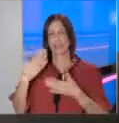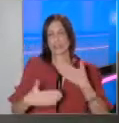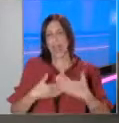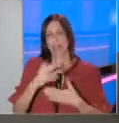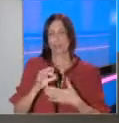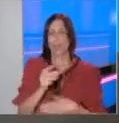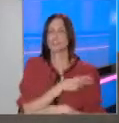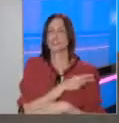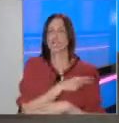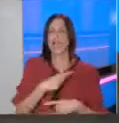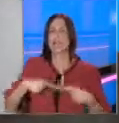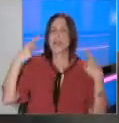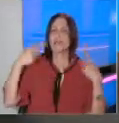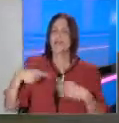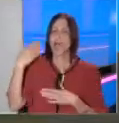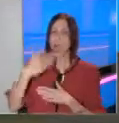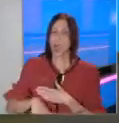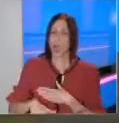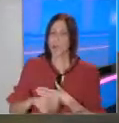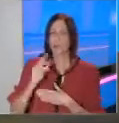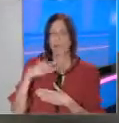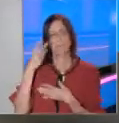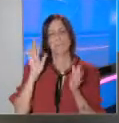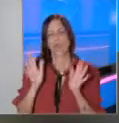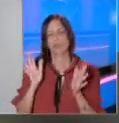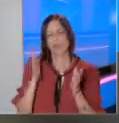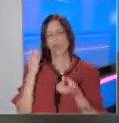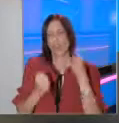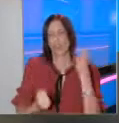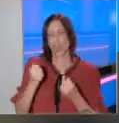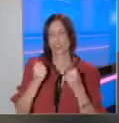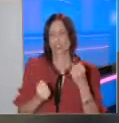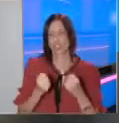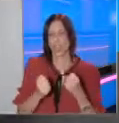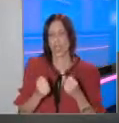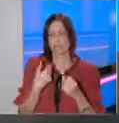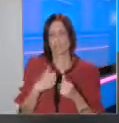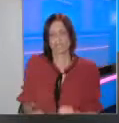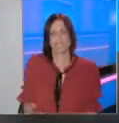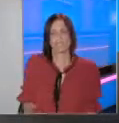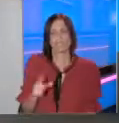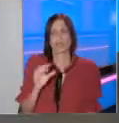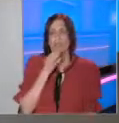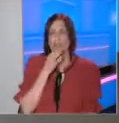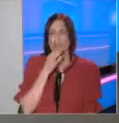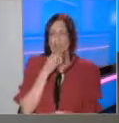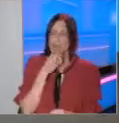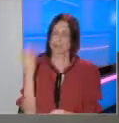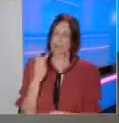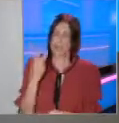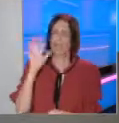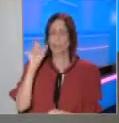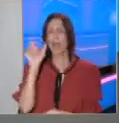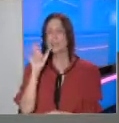בימים האחרונים, אנחנו, יהיה מאוד מאוד קשה לרסן את הנוער בוודאי, אבל גם